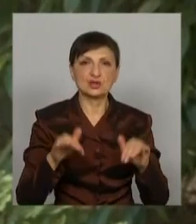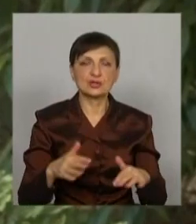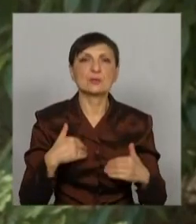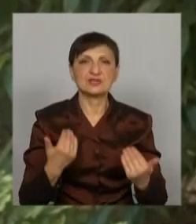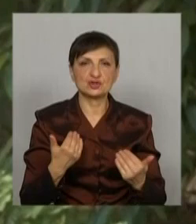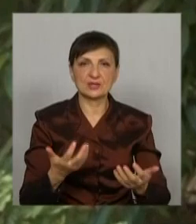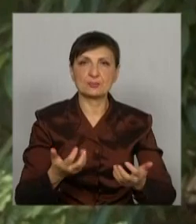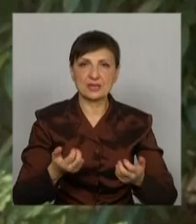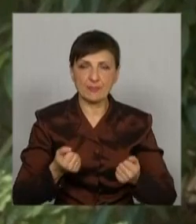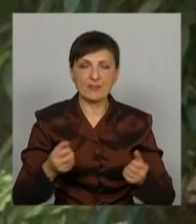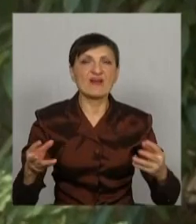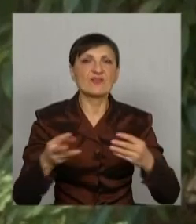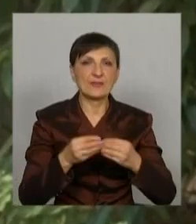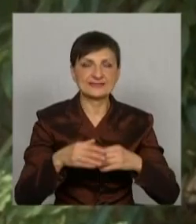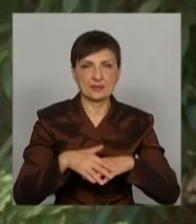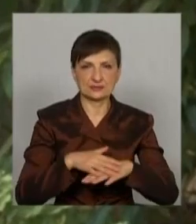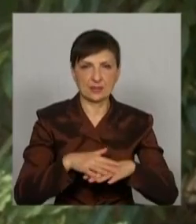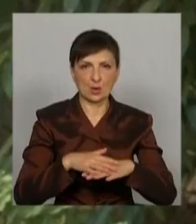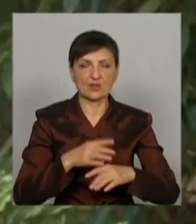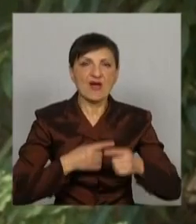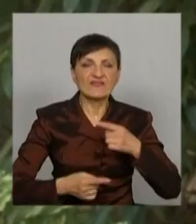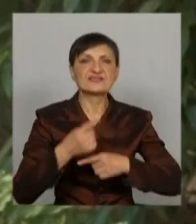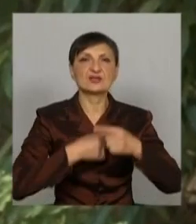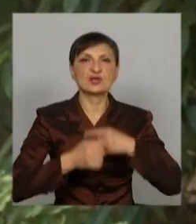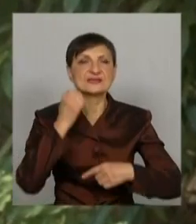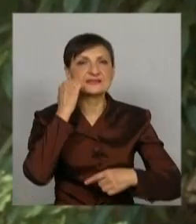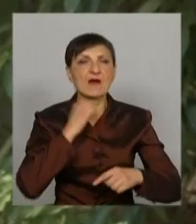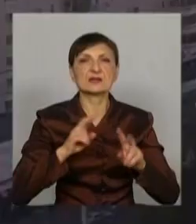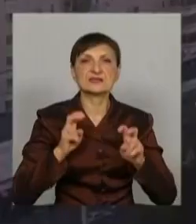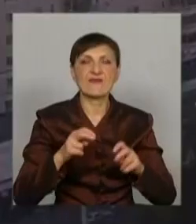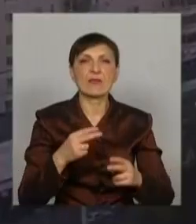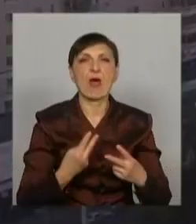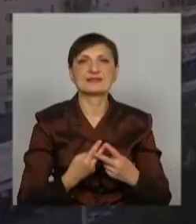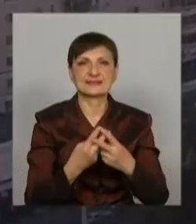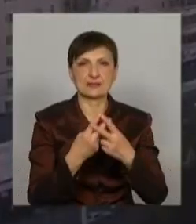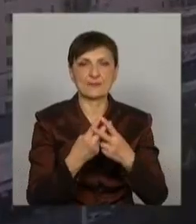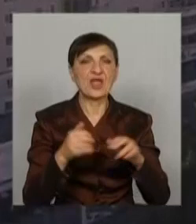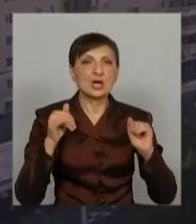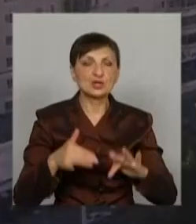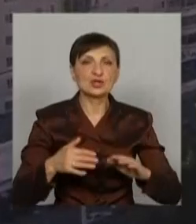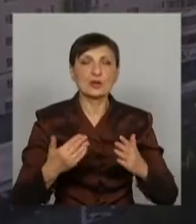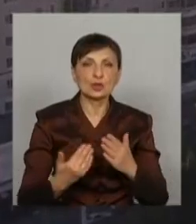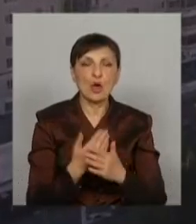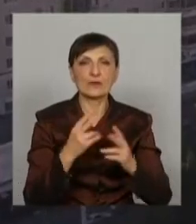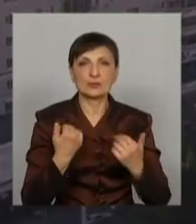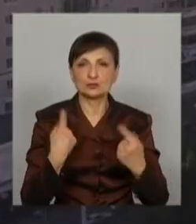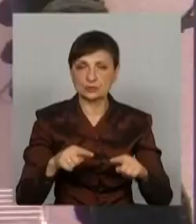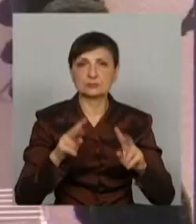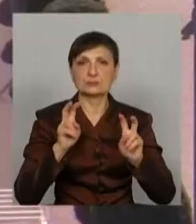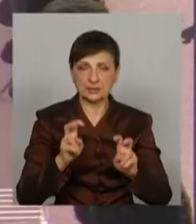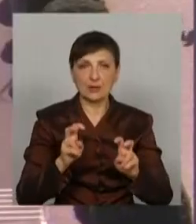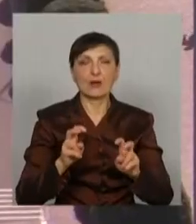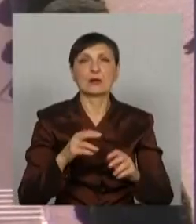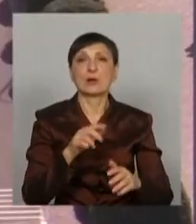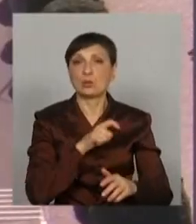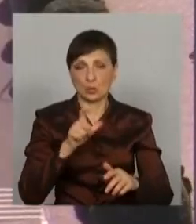сейчас вместе с народом возвращаем название астана решение переименовать столицу подержали и сами жители